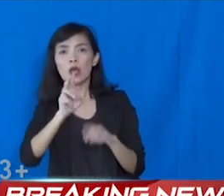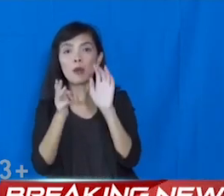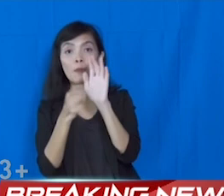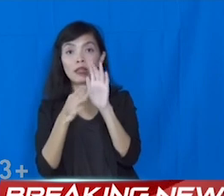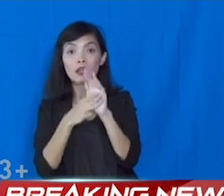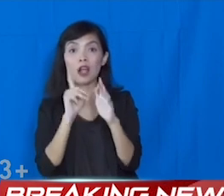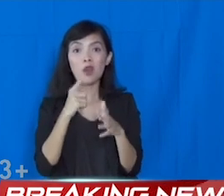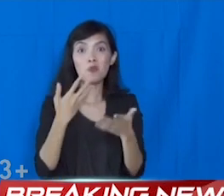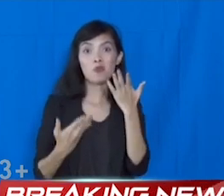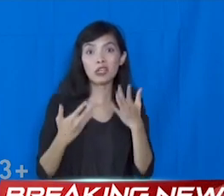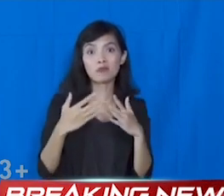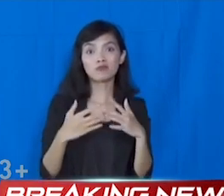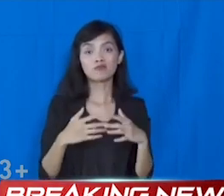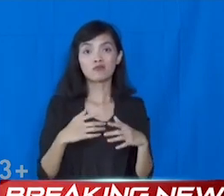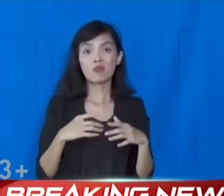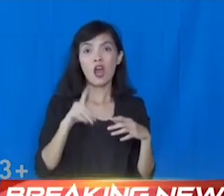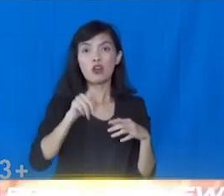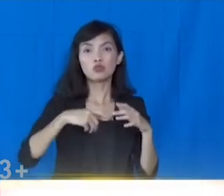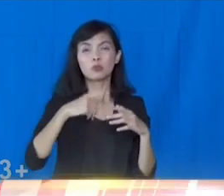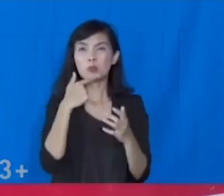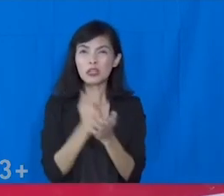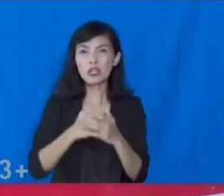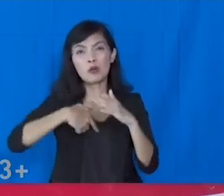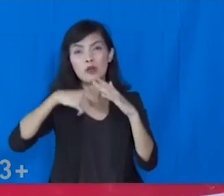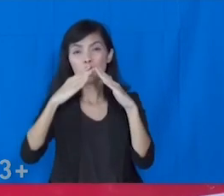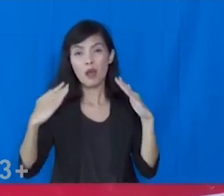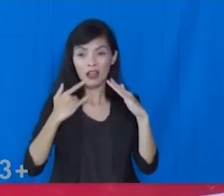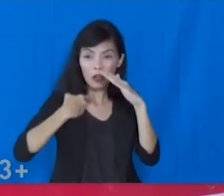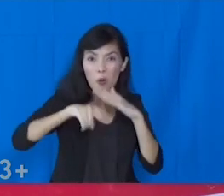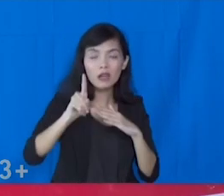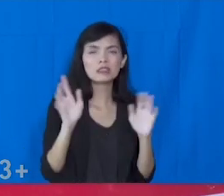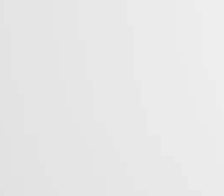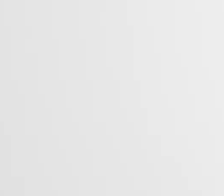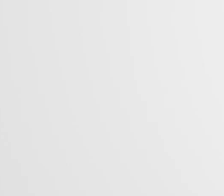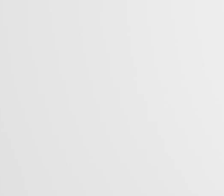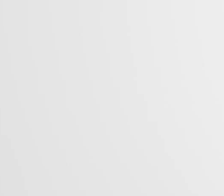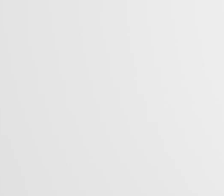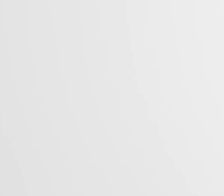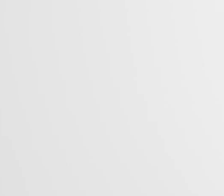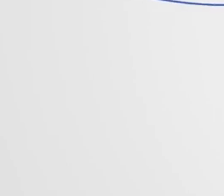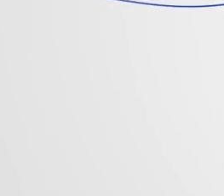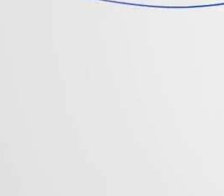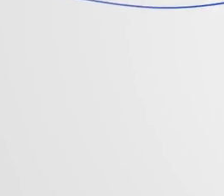tidak memiliki kegiatan penting di luar sebaiknya tetap tinggal di rumah